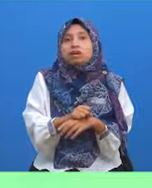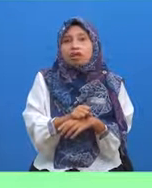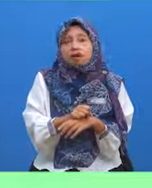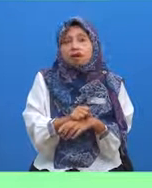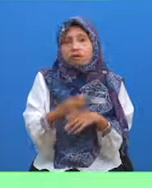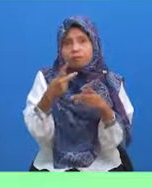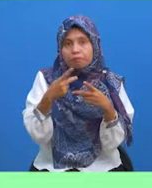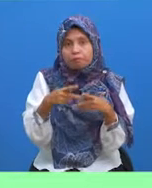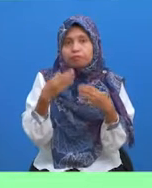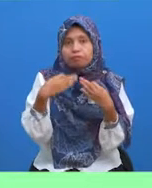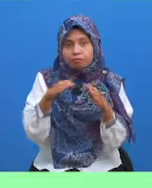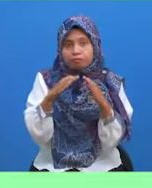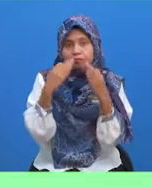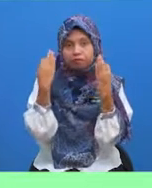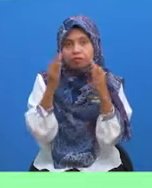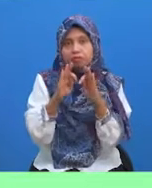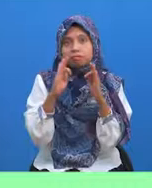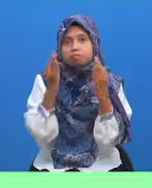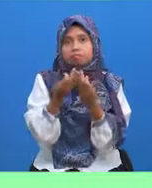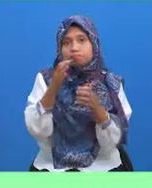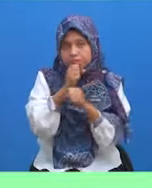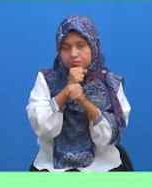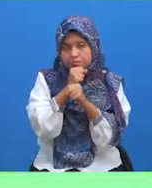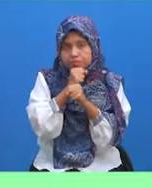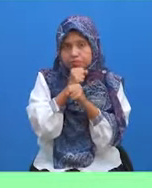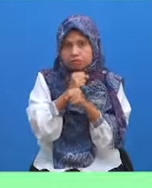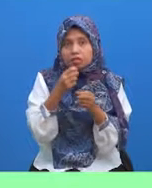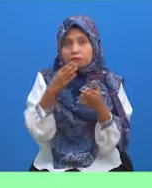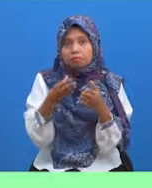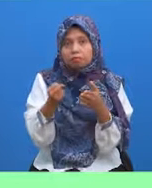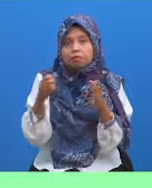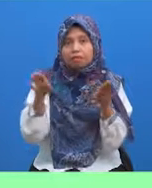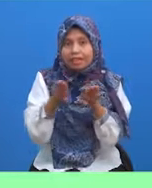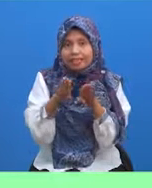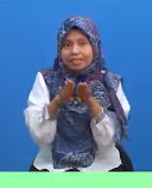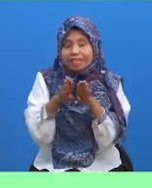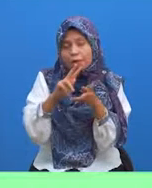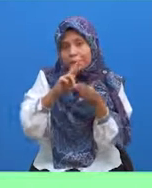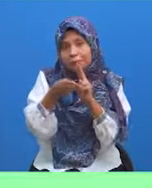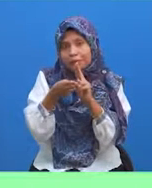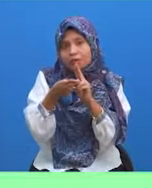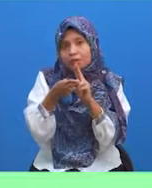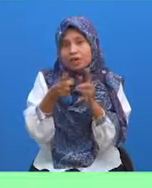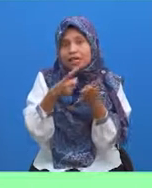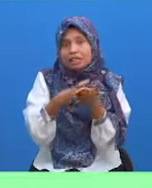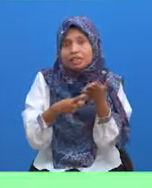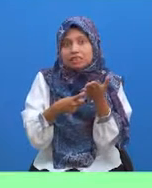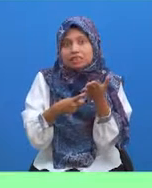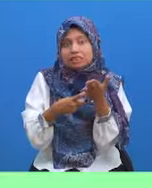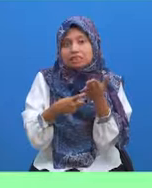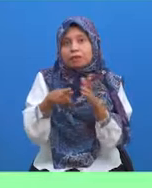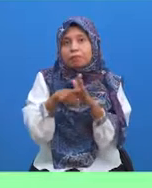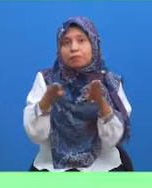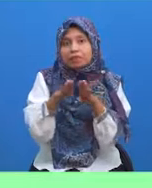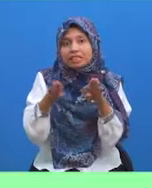lima dapay membandingkan tindak balas perubahan harga terhadap berbagai jenis